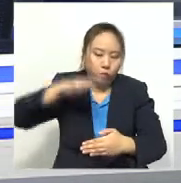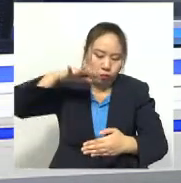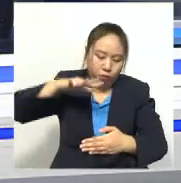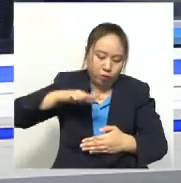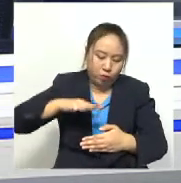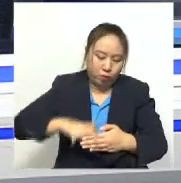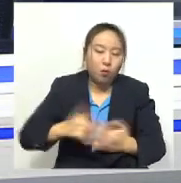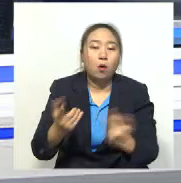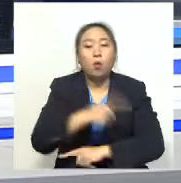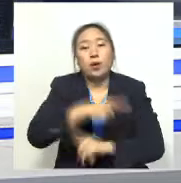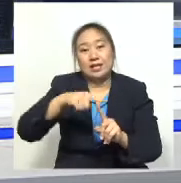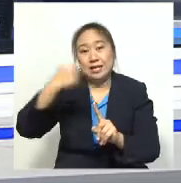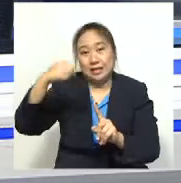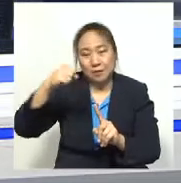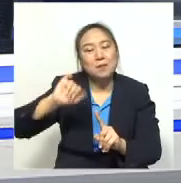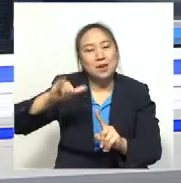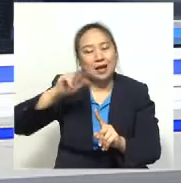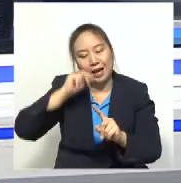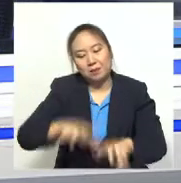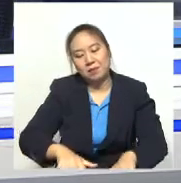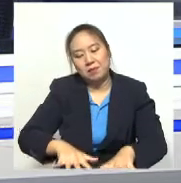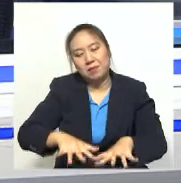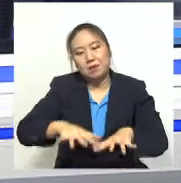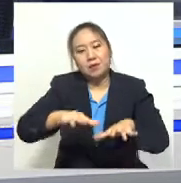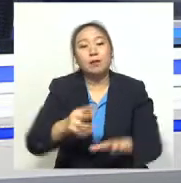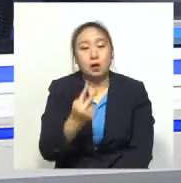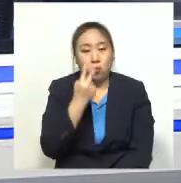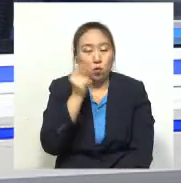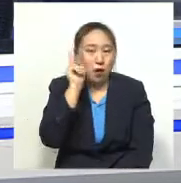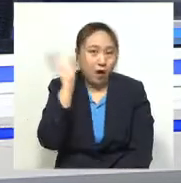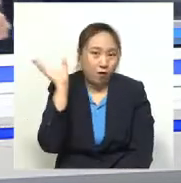งหาคมนี้ระดับน้ำต่างๆอาจจะปรับเพิ่มขึ้นได้ดังนั้นติดตามข้อมูลข่าวสารค่ะ